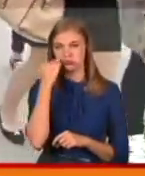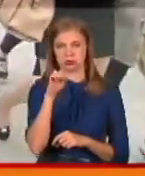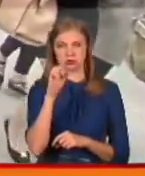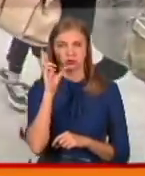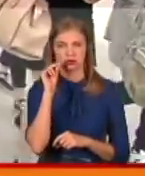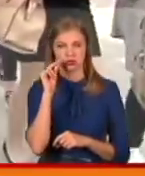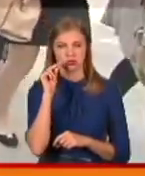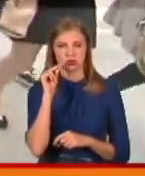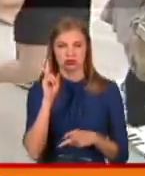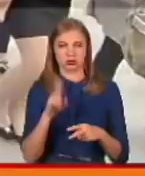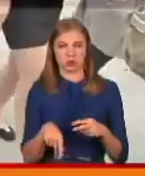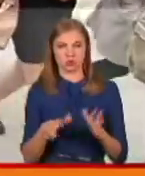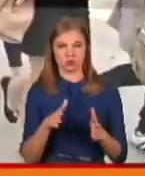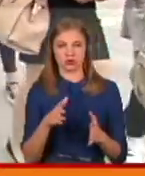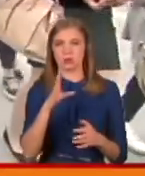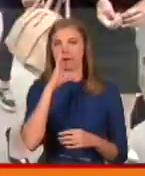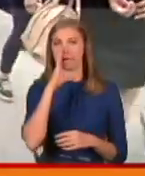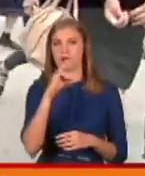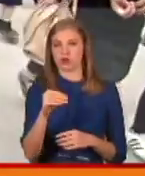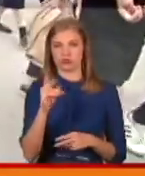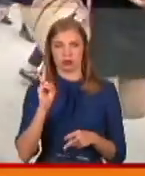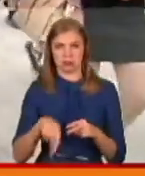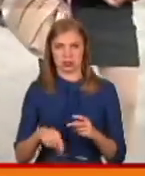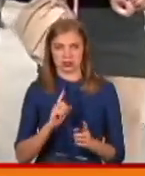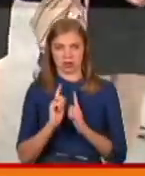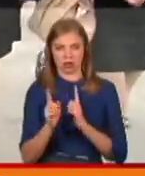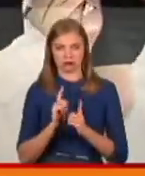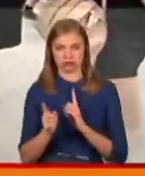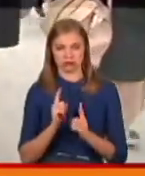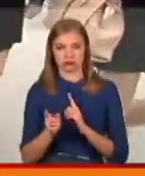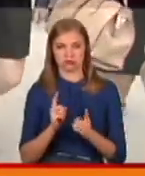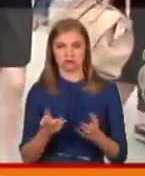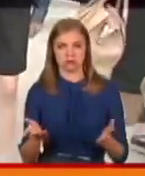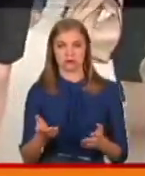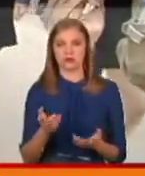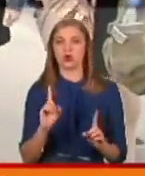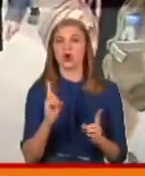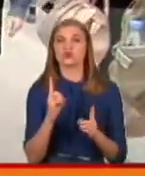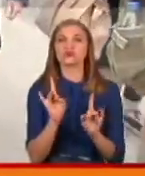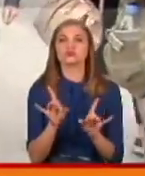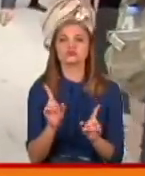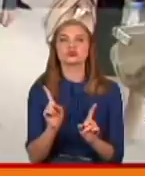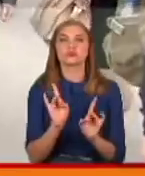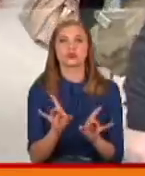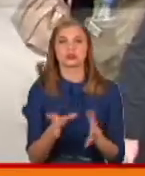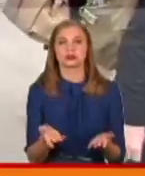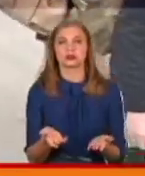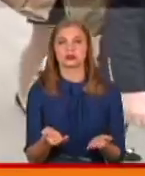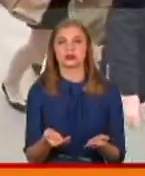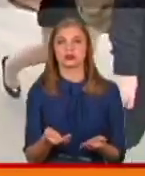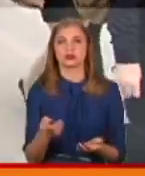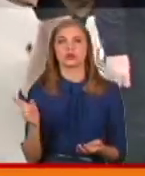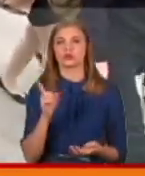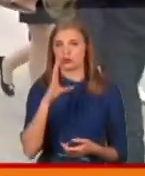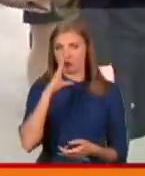якого числа закінчилось, що маршрутка перестала їздити. А як пояснили?